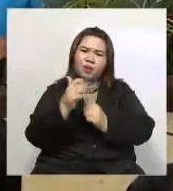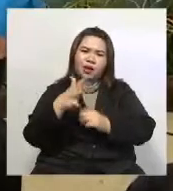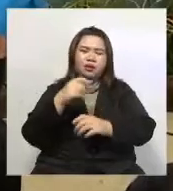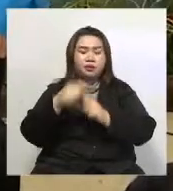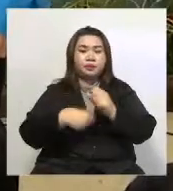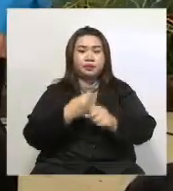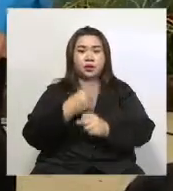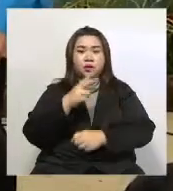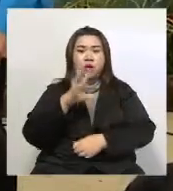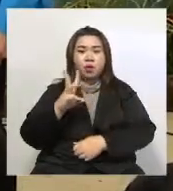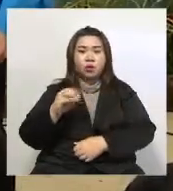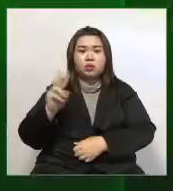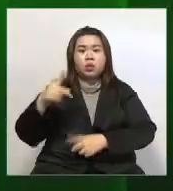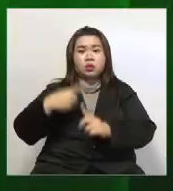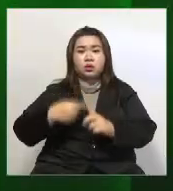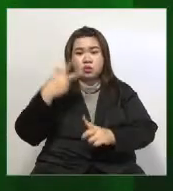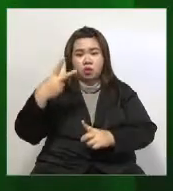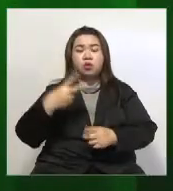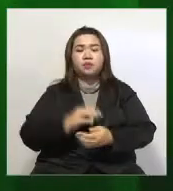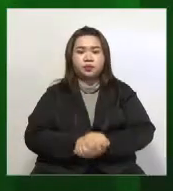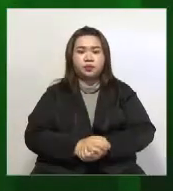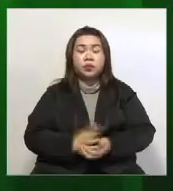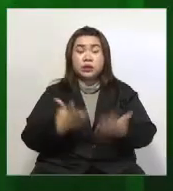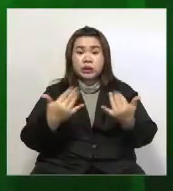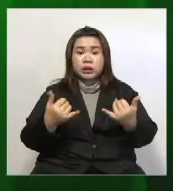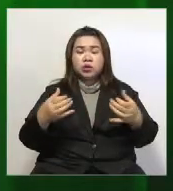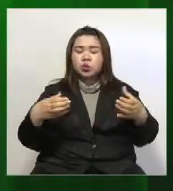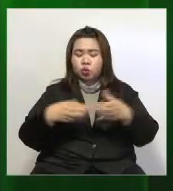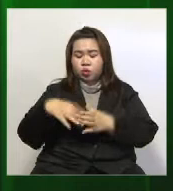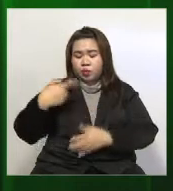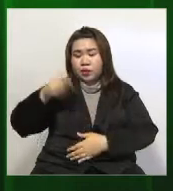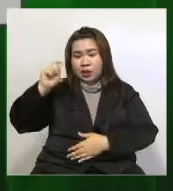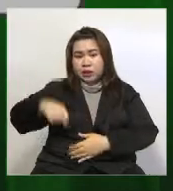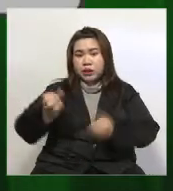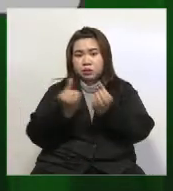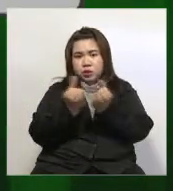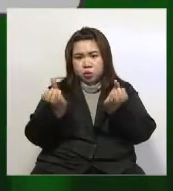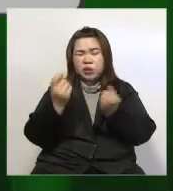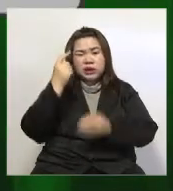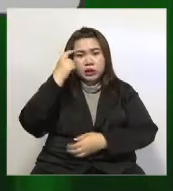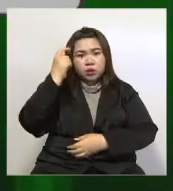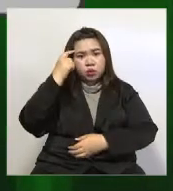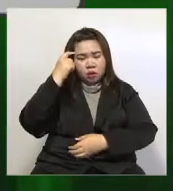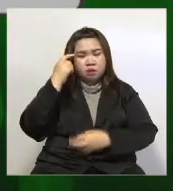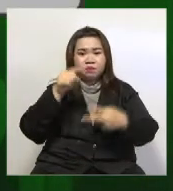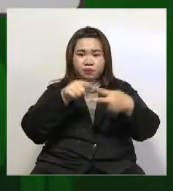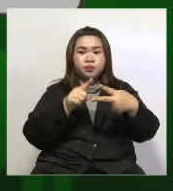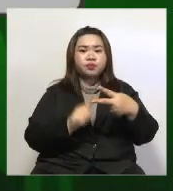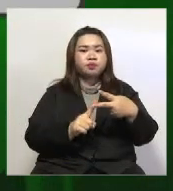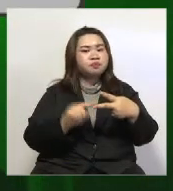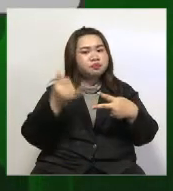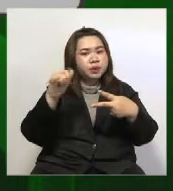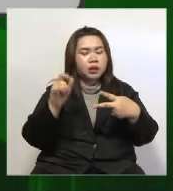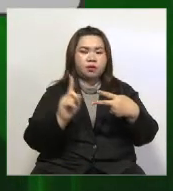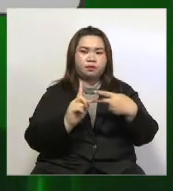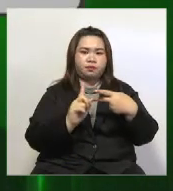ธ์2562ขณะที่การลงมติของศาลรัฐธรรมนูญอาจมีความเป็นไปได้ใน2แนวทางคือแนวท